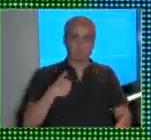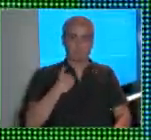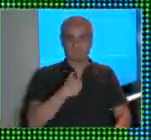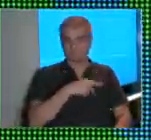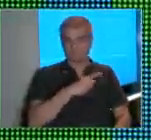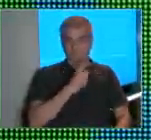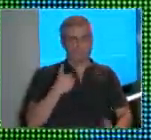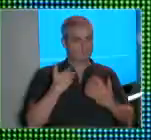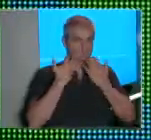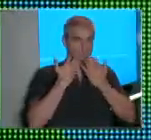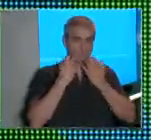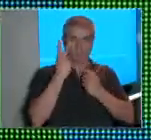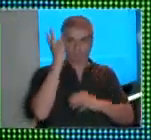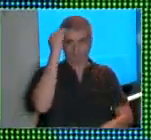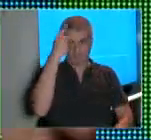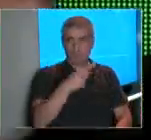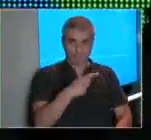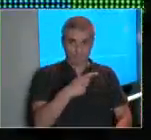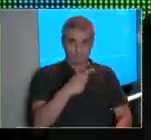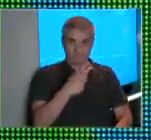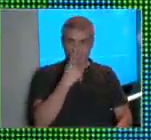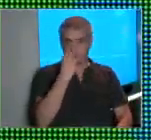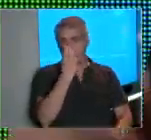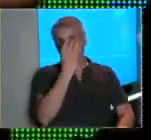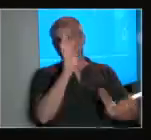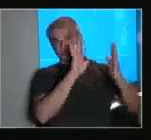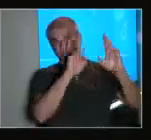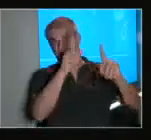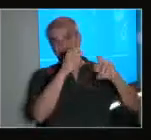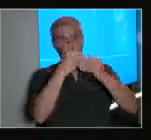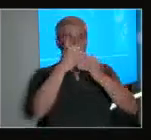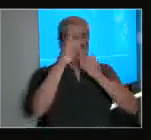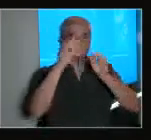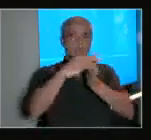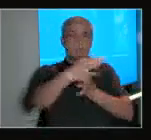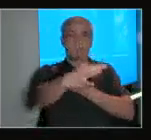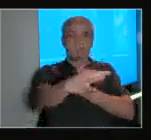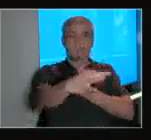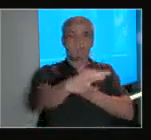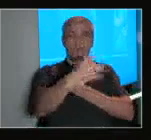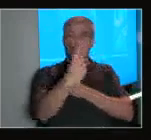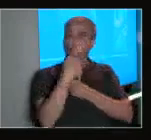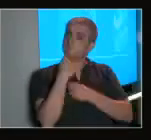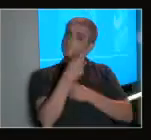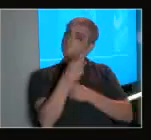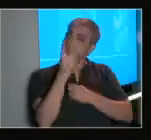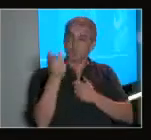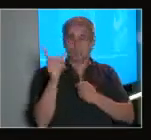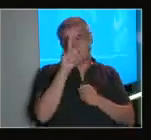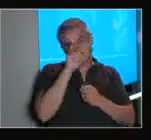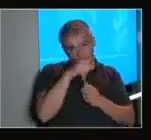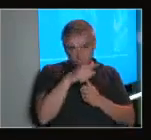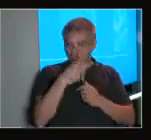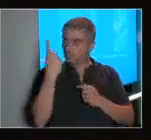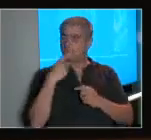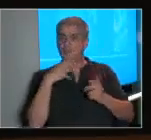אתה יודע, יש סיפור על שני פלסטינים שרואים משהו ברקע ממרחק של עשרות מטרים. אחד אומר זה עוף, השני אומר